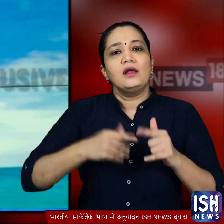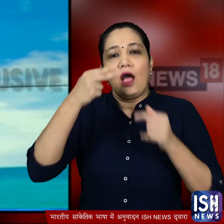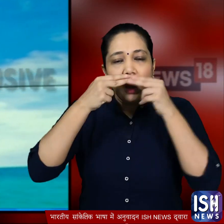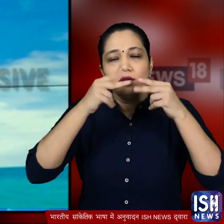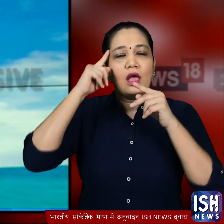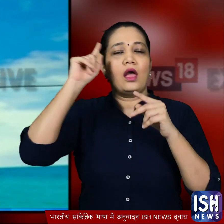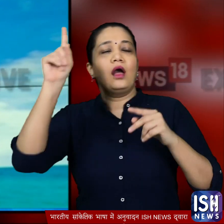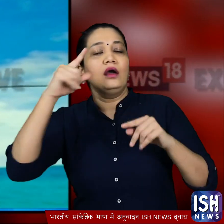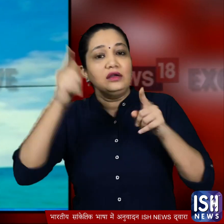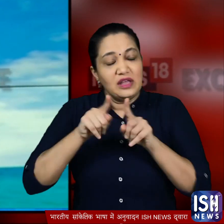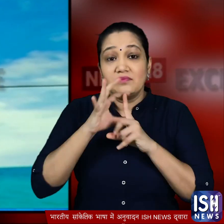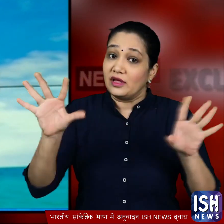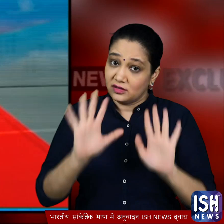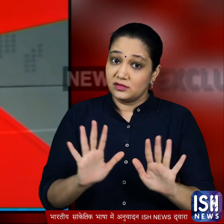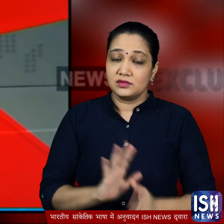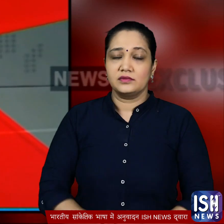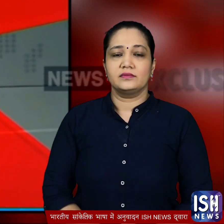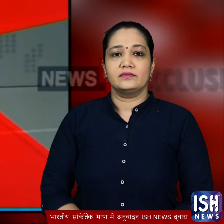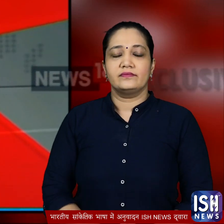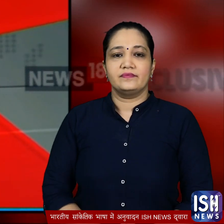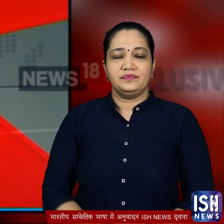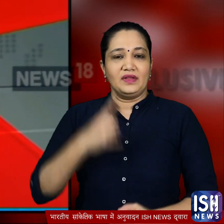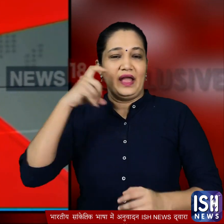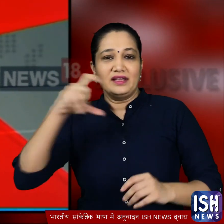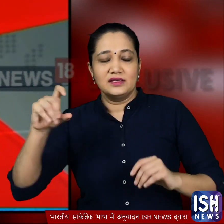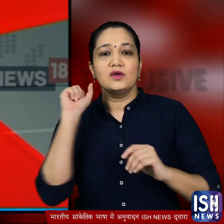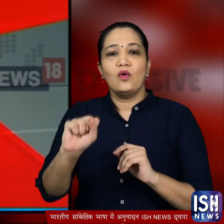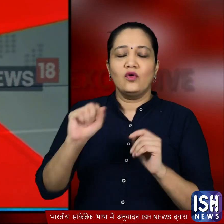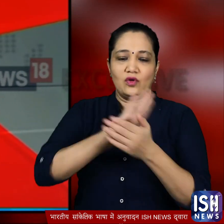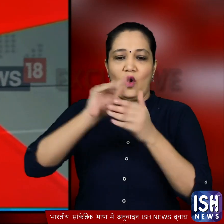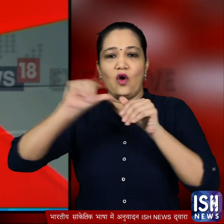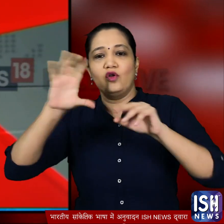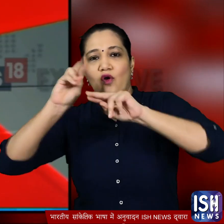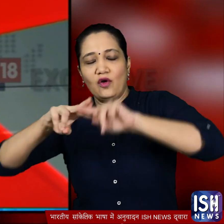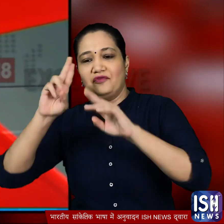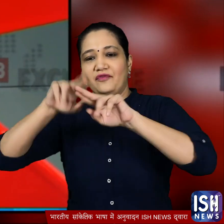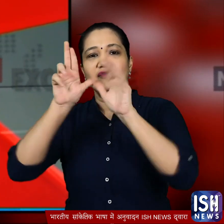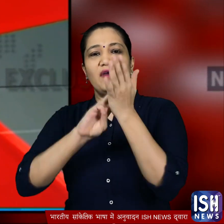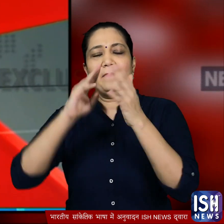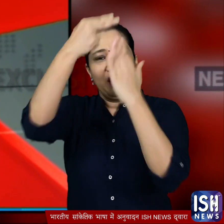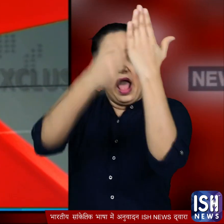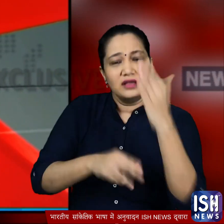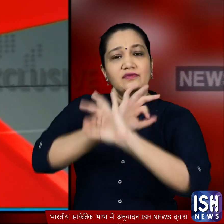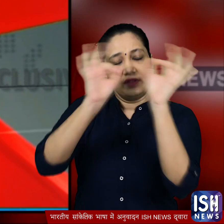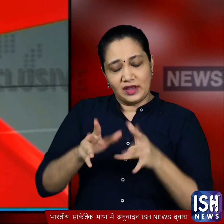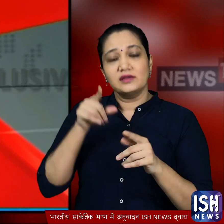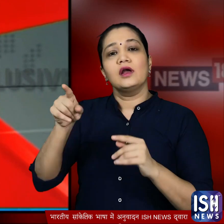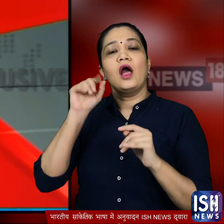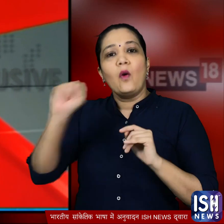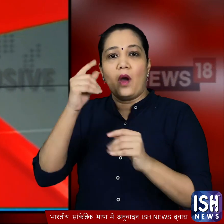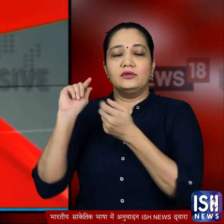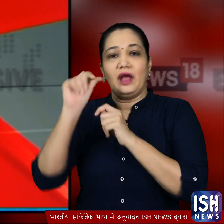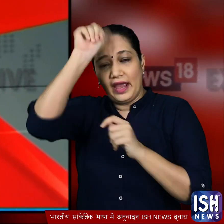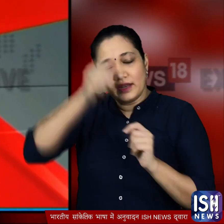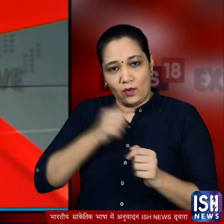होता है, जो जानलेवा भी हो सकता है। आईसीसी ने अपनी हॉल ऑफ फेम लिस्ट जारी कर दी, जिसमें एक भारतीय खिलाड़ी को भी जगह दी